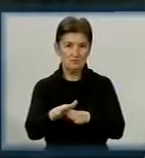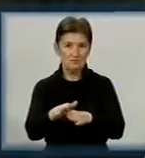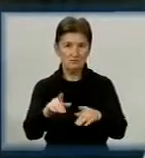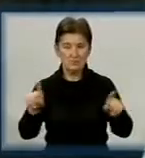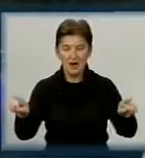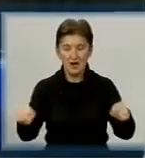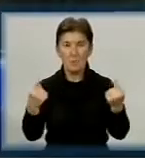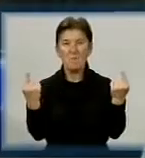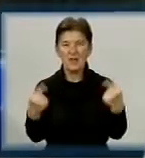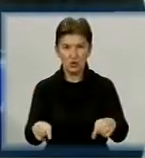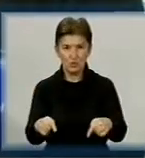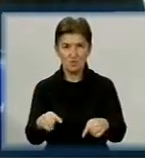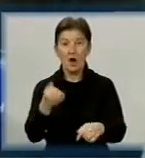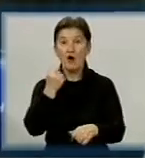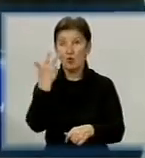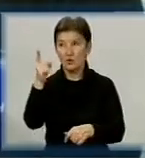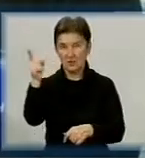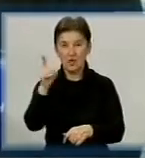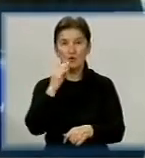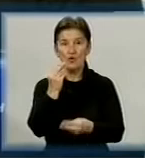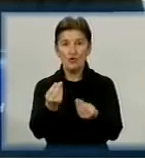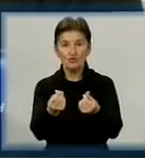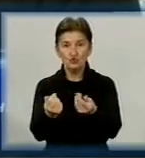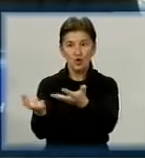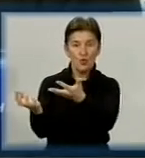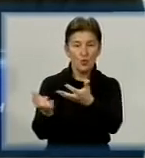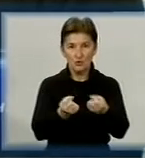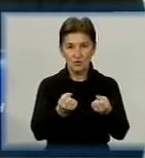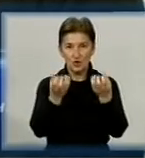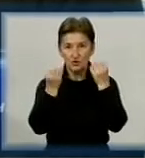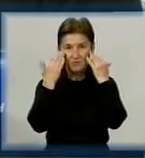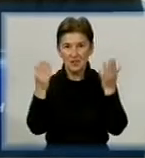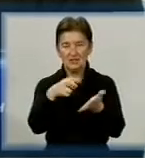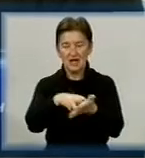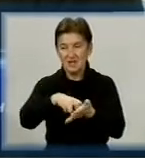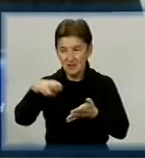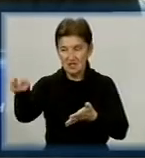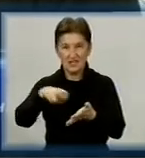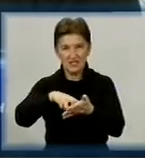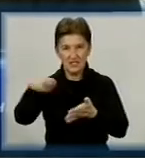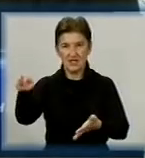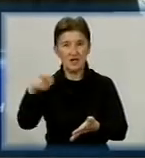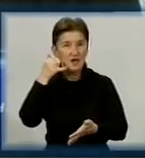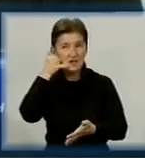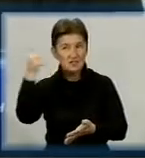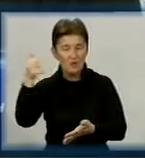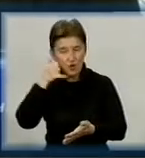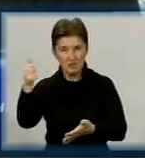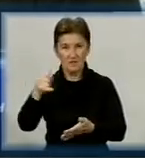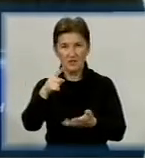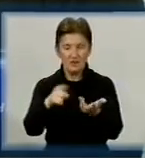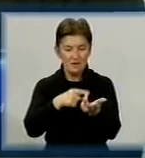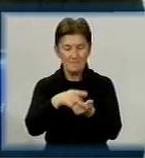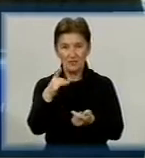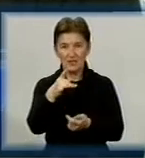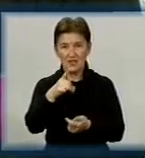ці гроші ми отримуємо з державного казначейства, не знає ніхто. Писали листи, дзвонювались. Я неодноразово їздив в Київ